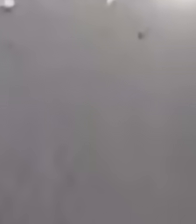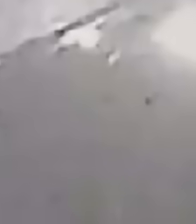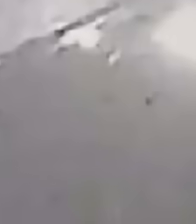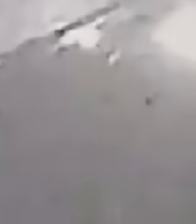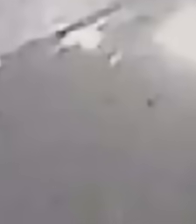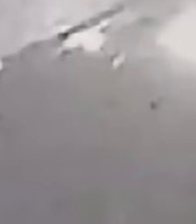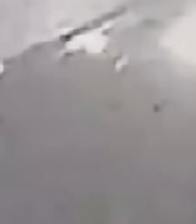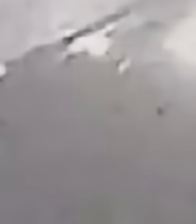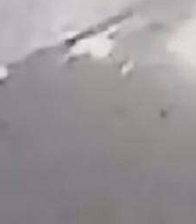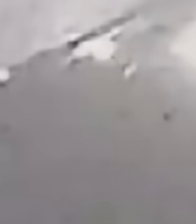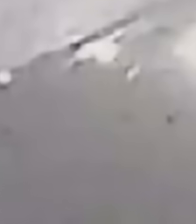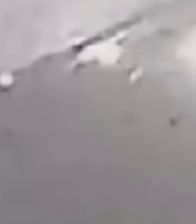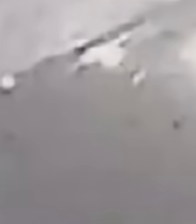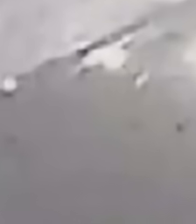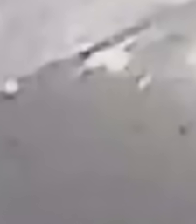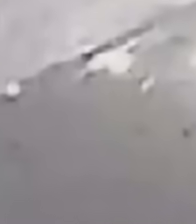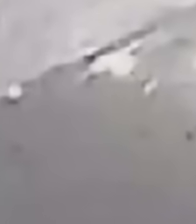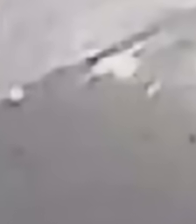주장입니다.